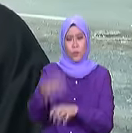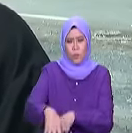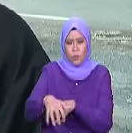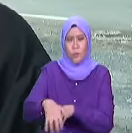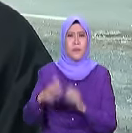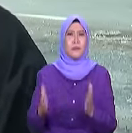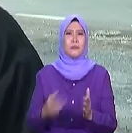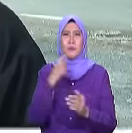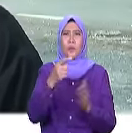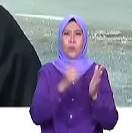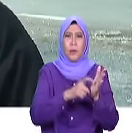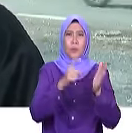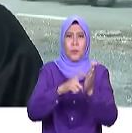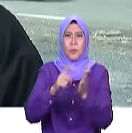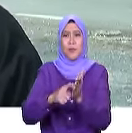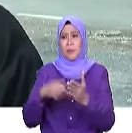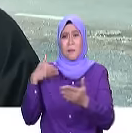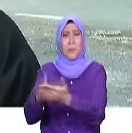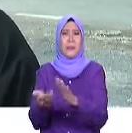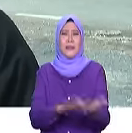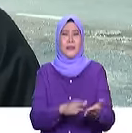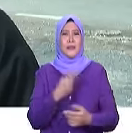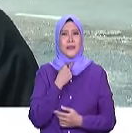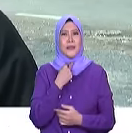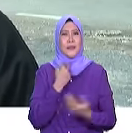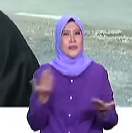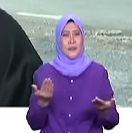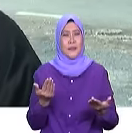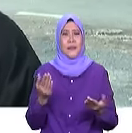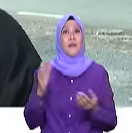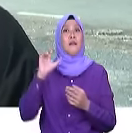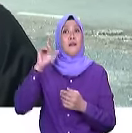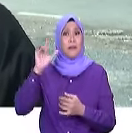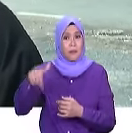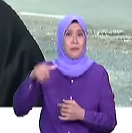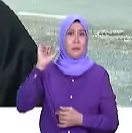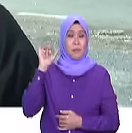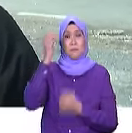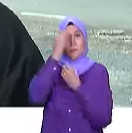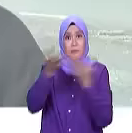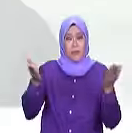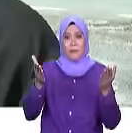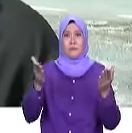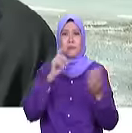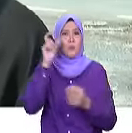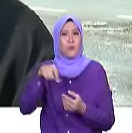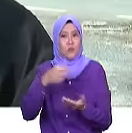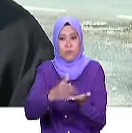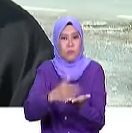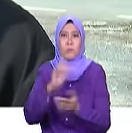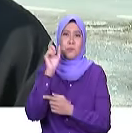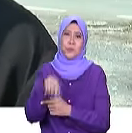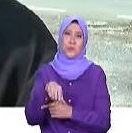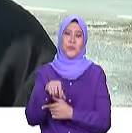hutang sampai akhir hayat. Jadi alhamdulillah lah kalau ada pengumuman ini, berartinya kita dah tak ada hutang dengan peneroka, dengan FEDA lagi. Tunggakan